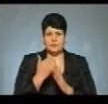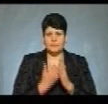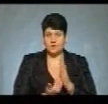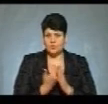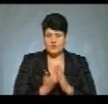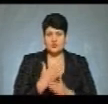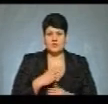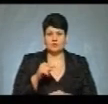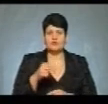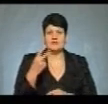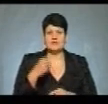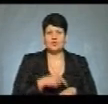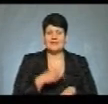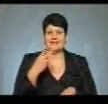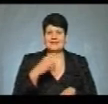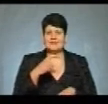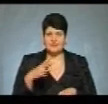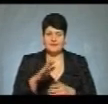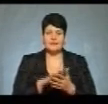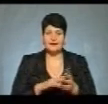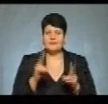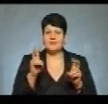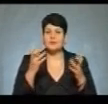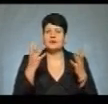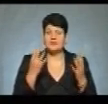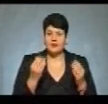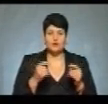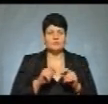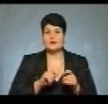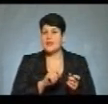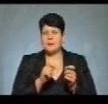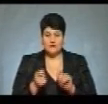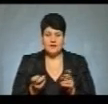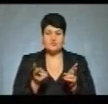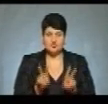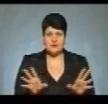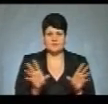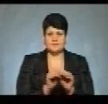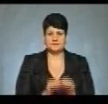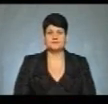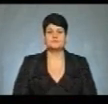чекатиму вас тут о 20:30. Далі в ефірі тема дня, тож не перемикайте і залишайтеся з нами.